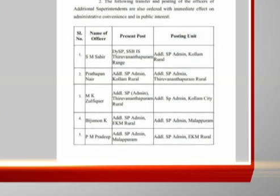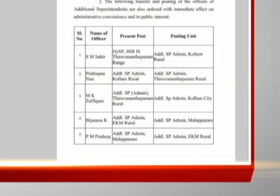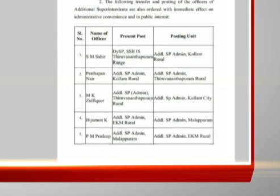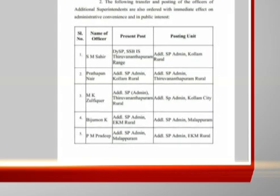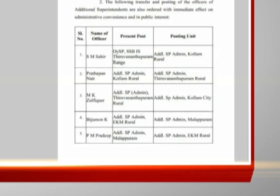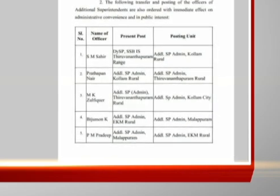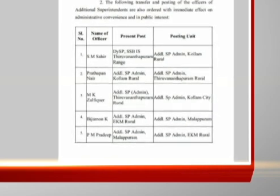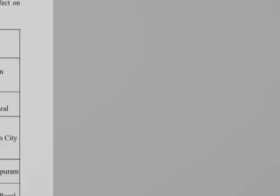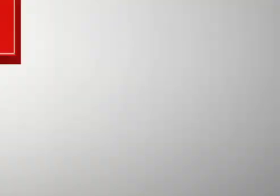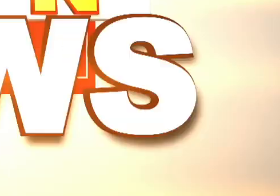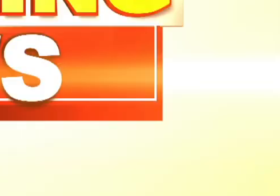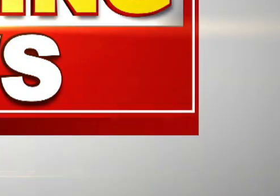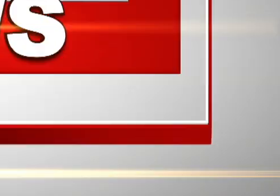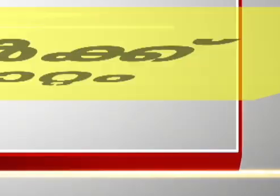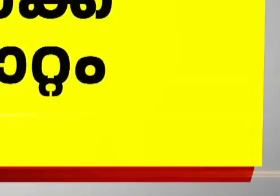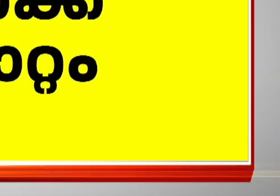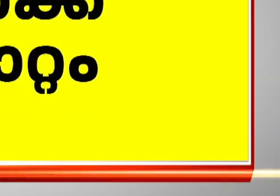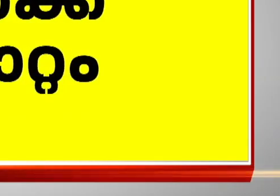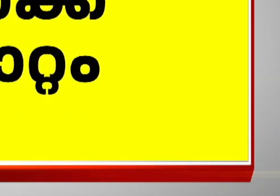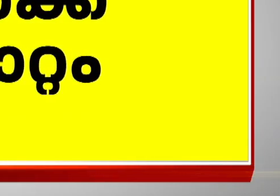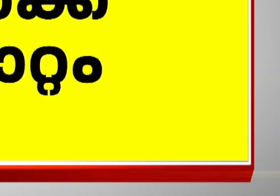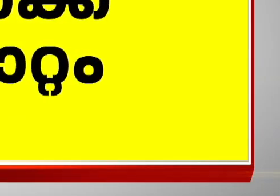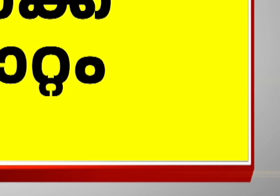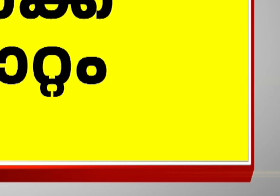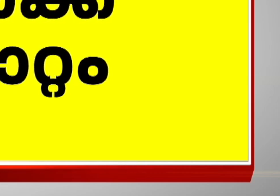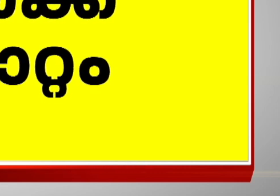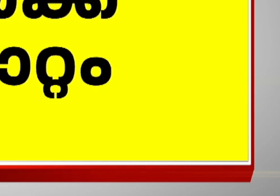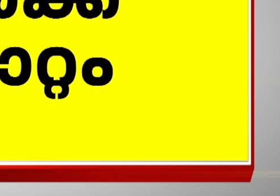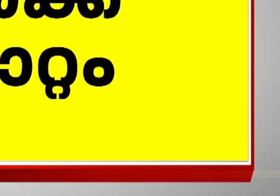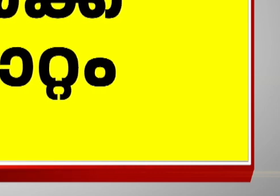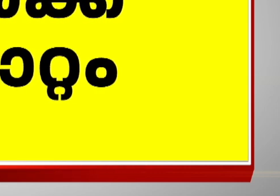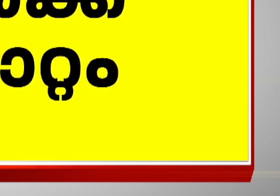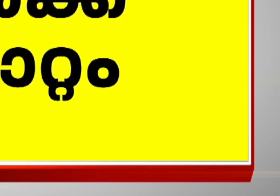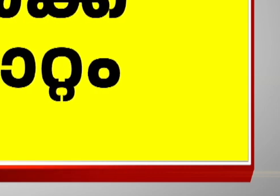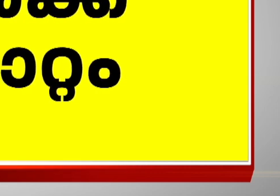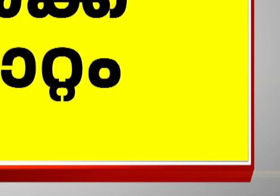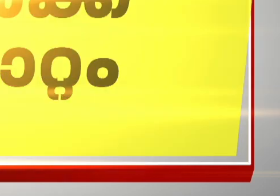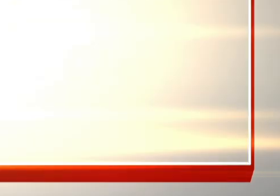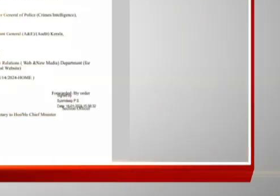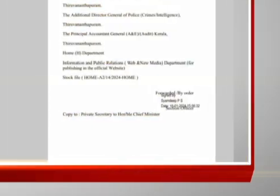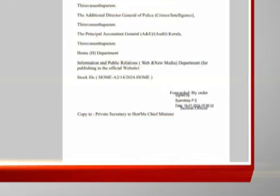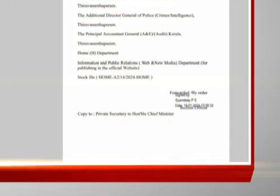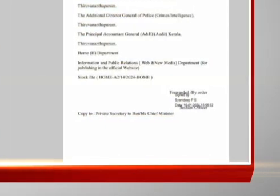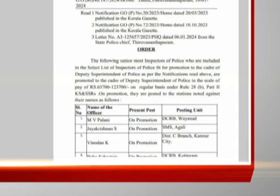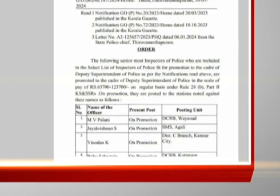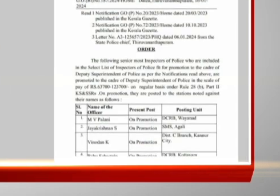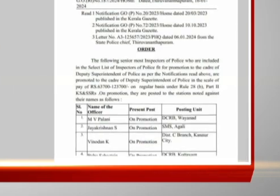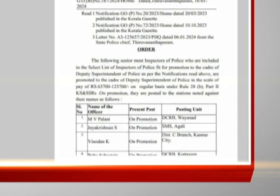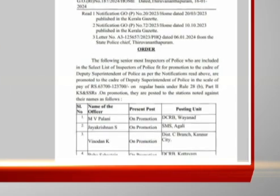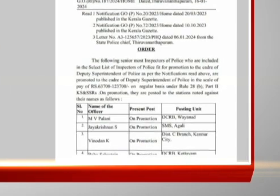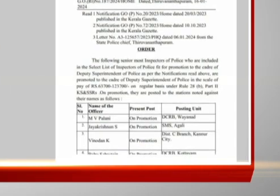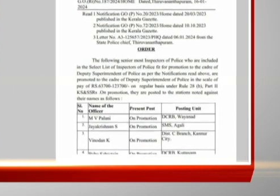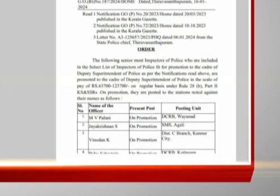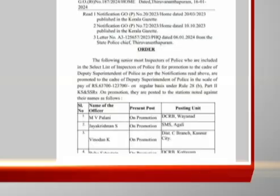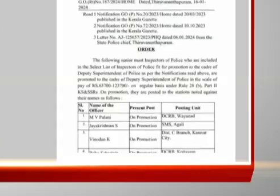ഇപ്പോൾ നൽകിയിരിക്കുന്നത്. ഏതായാലും ഒരു കൂട്ട DYSP സ്ഥലം മാറ്റത്തിന്റെ ഉത്തരവാണ് അല്പം മുമ്പ് ആഭ്യന്തര വകുപ്പിൽ നിന്നും ഇറങ്ങിയിരിക്കുന്നത്. സ്മിത.